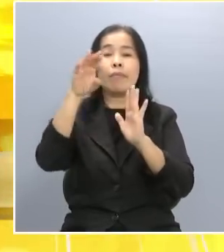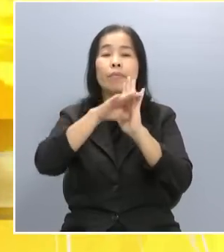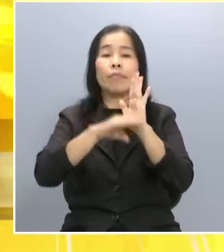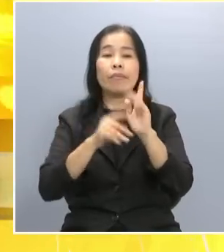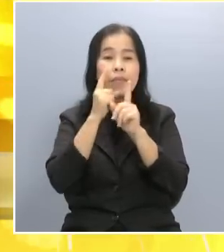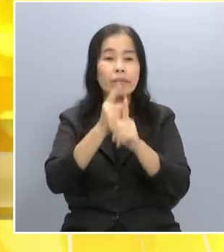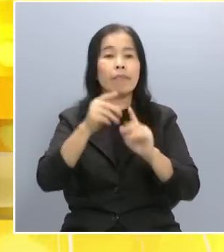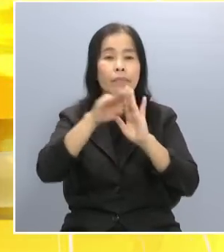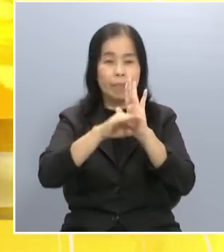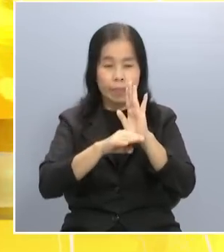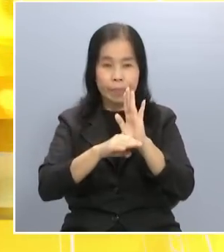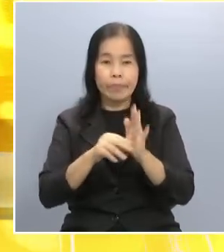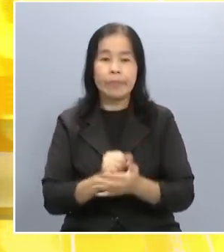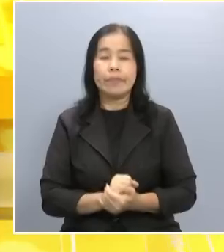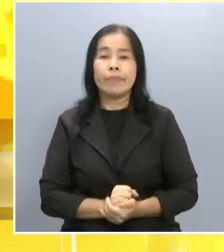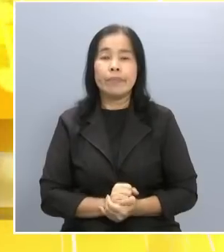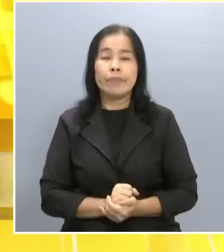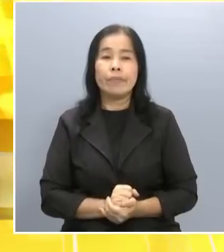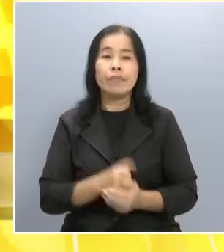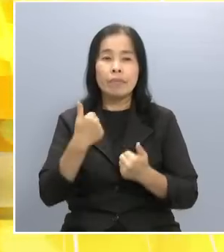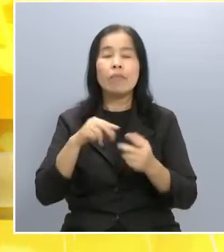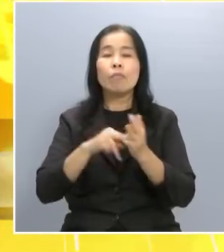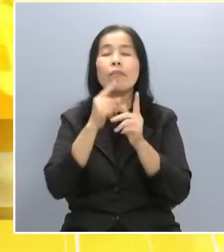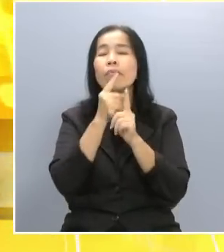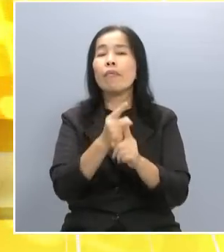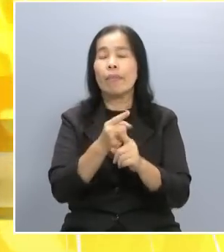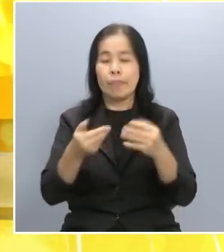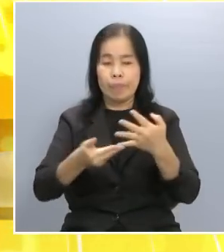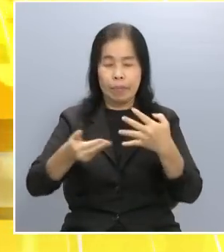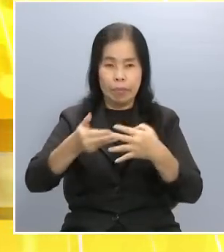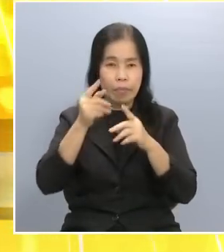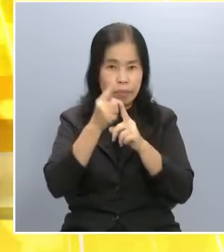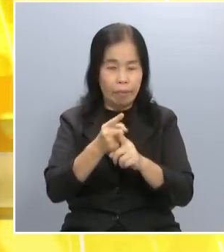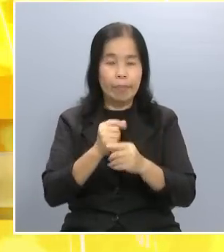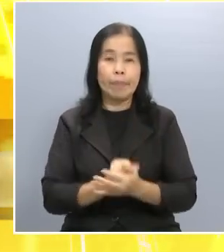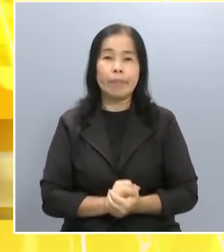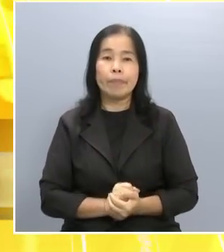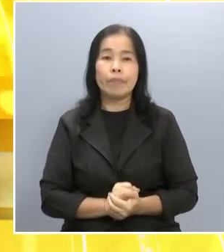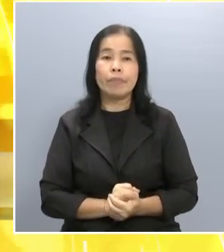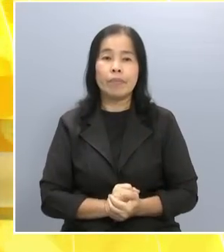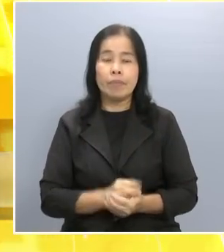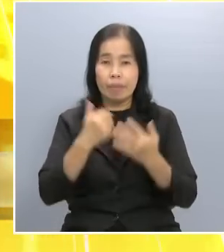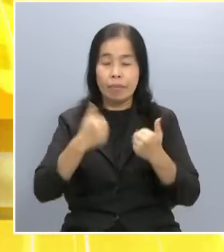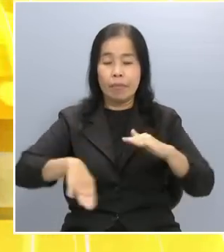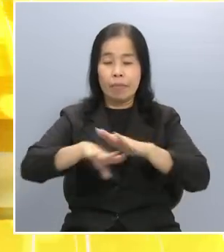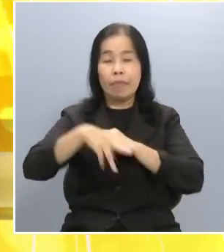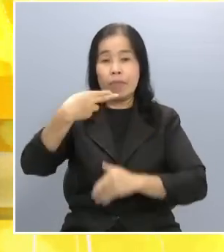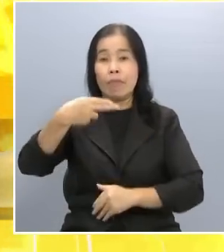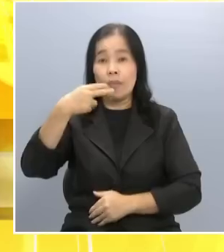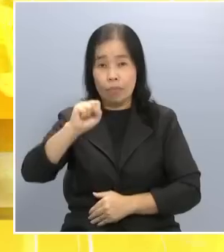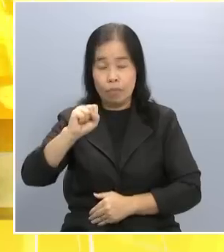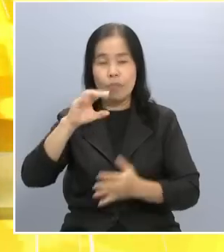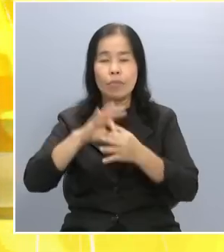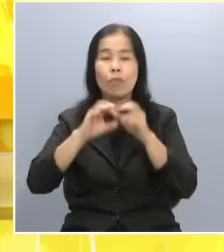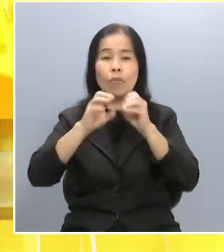ผู้ชมฮะพอสมควรทีเดียวก็ยืนแล้วเป็นไปตามขั้นตอนใช่มั้ยสุดท้ายก็ยืนยันว่ากรณีหลักสูตรเนี่ยเป็นหลักสูตรที่ดี